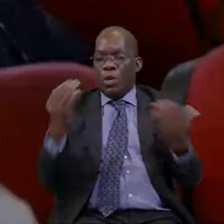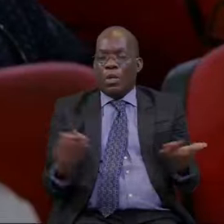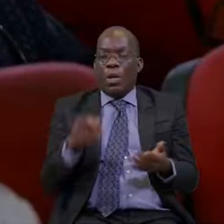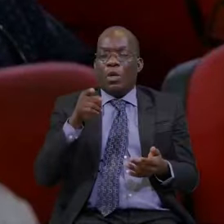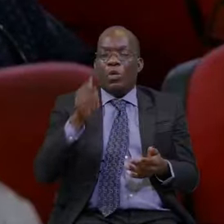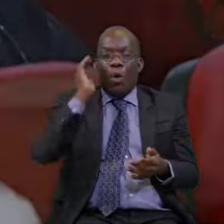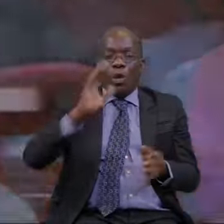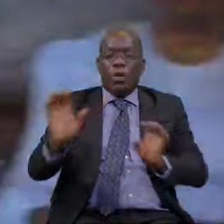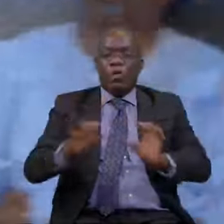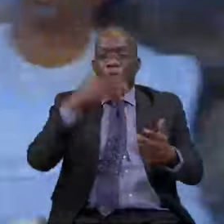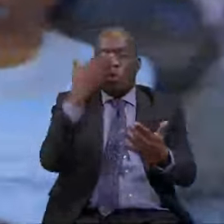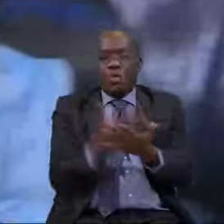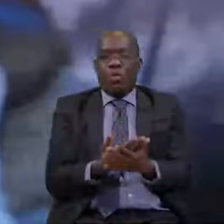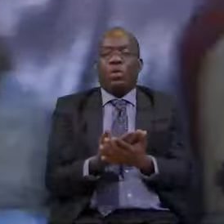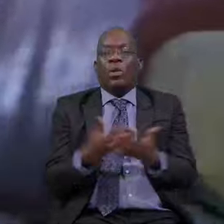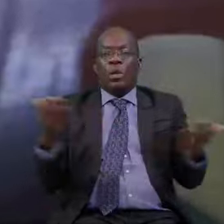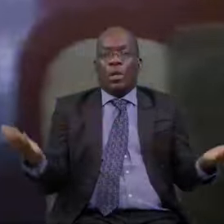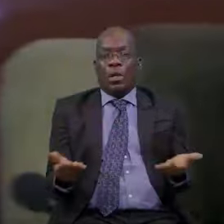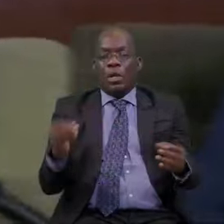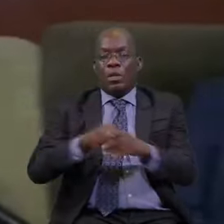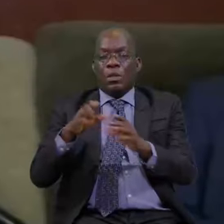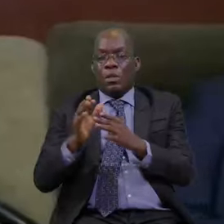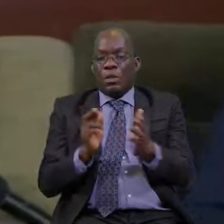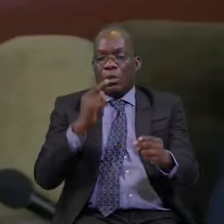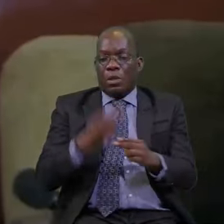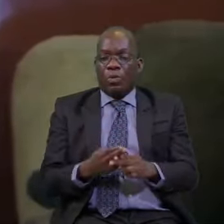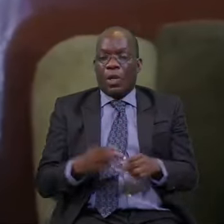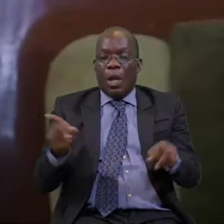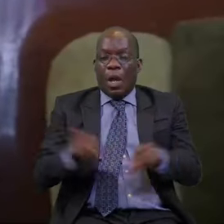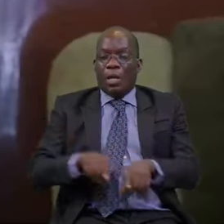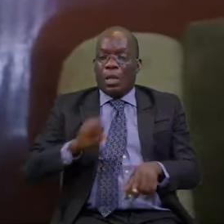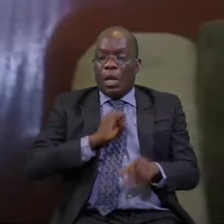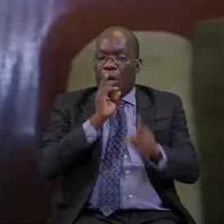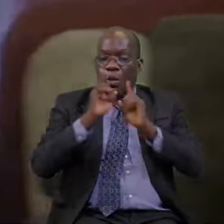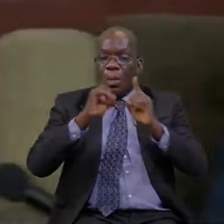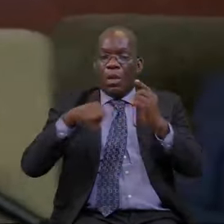vous ferez mieux et bien là où vous êtes, comme on voit Christ Jésus,